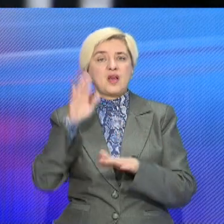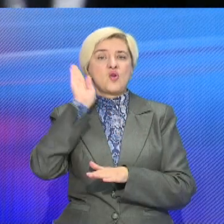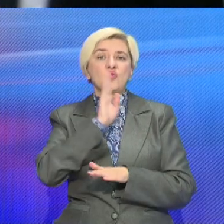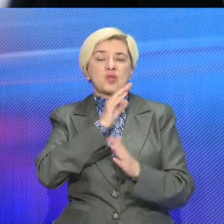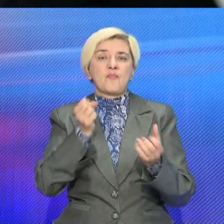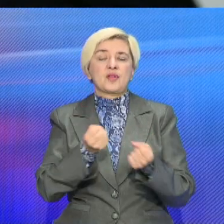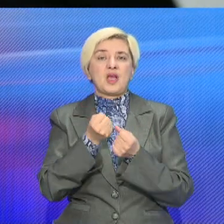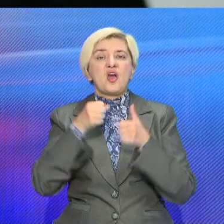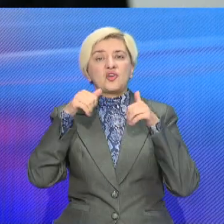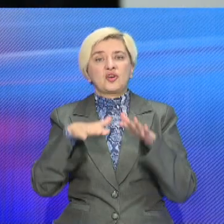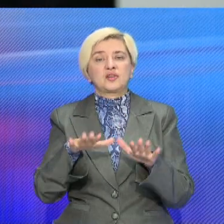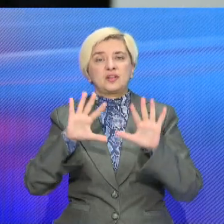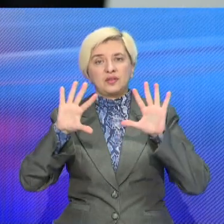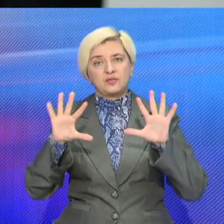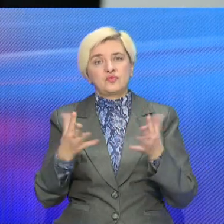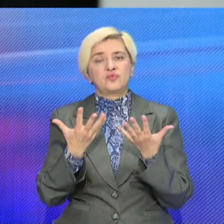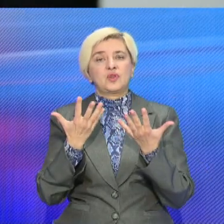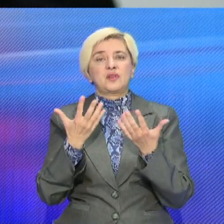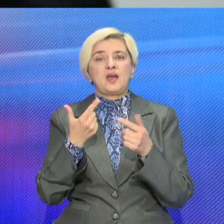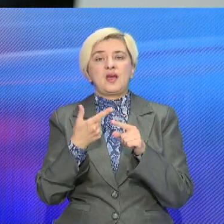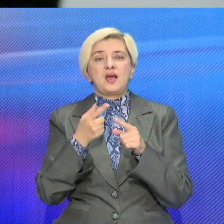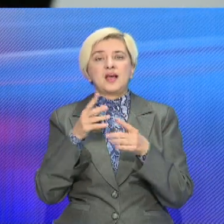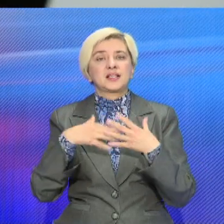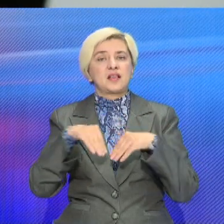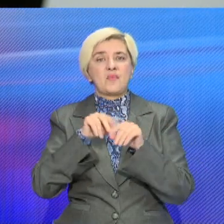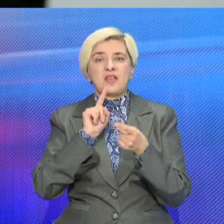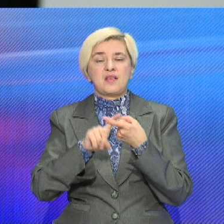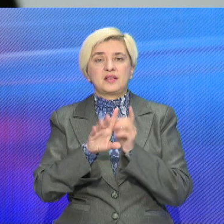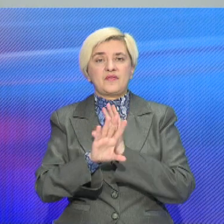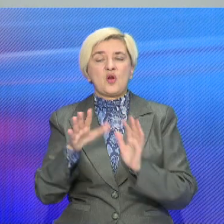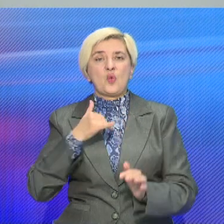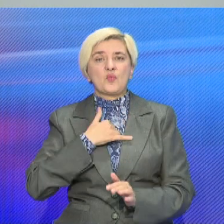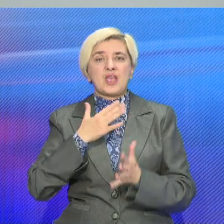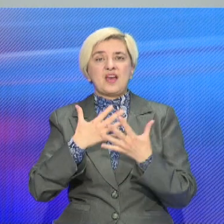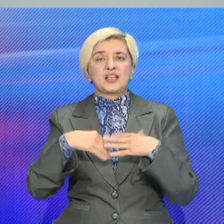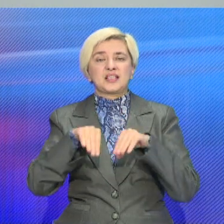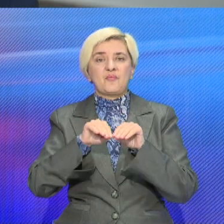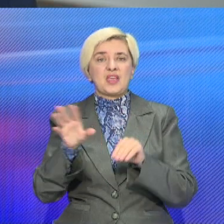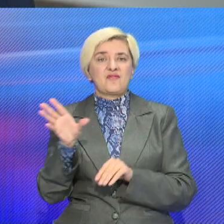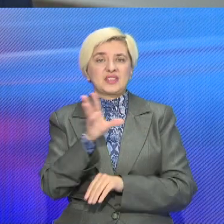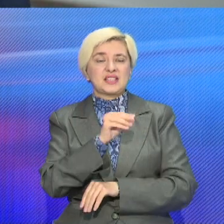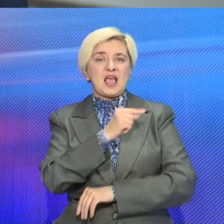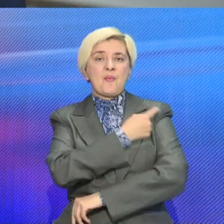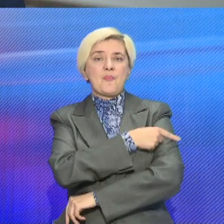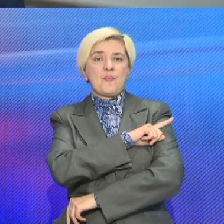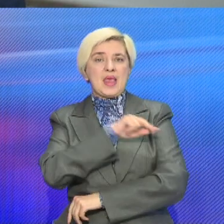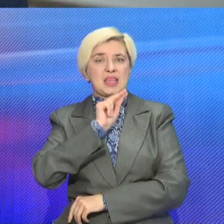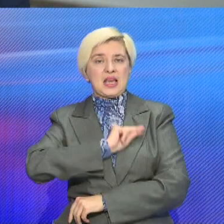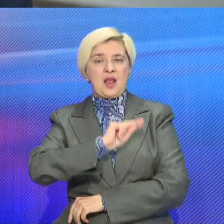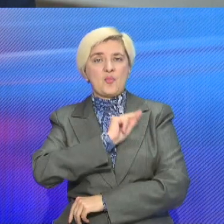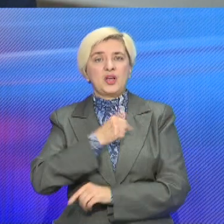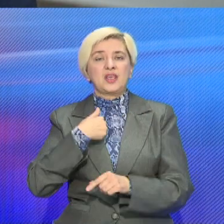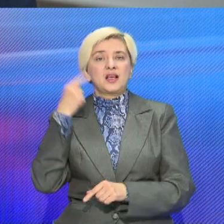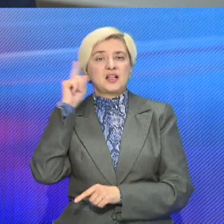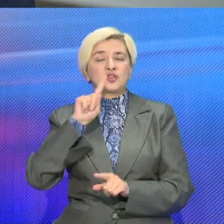пришло совершенно спонтанно, к семье это совершенно никак не относится, у меня вся семья медработников. Я знала, что я хочу